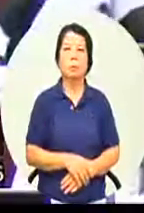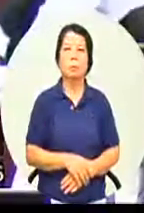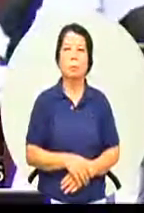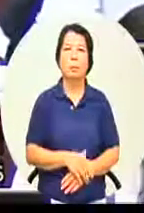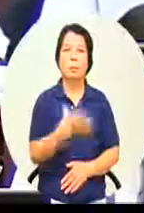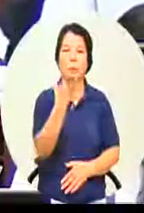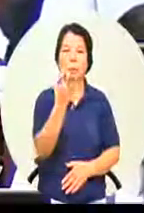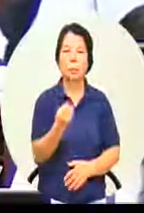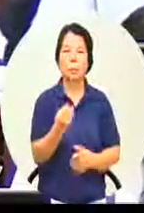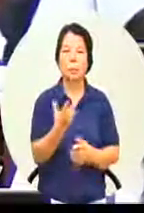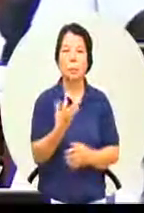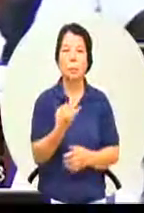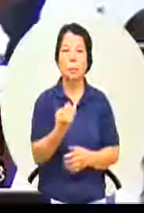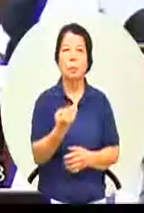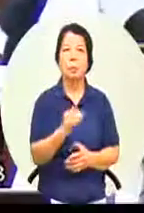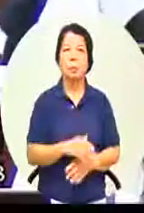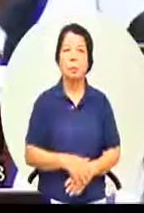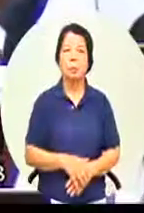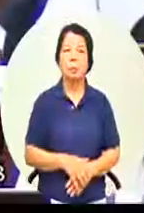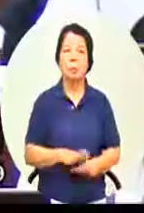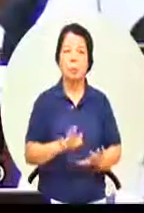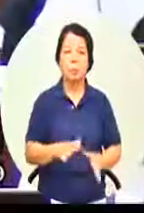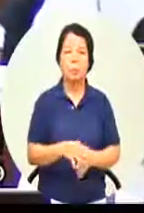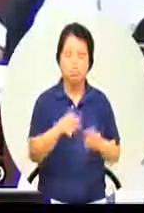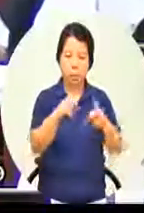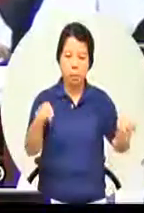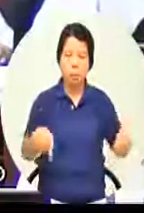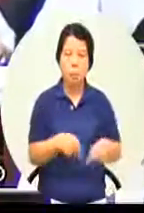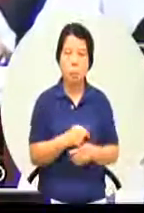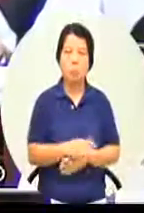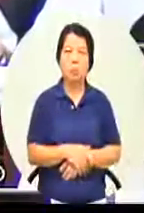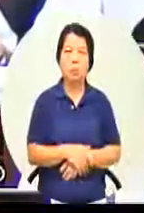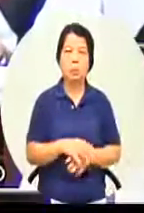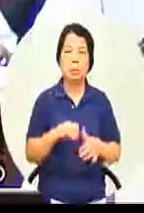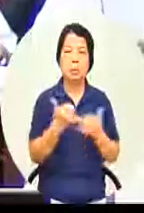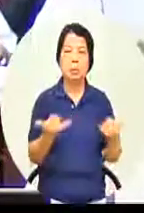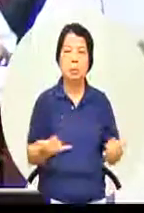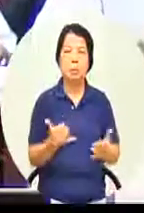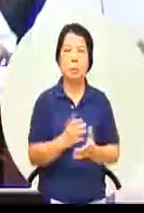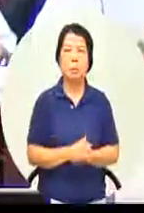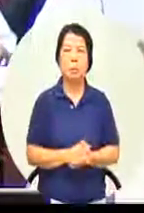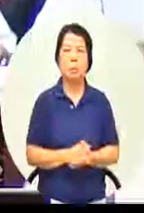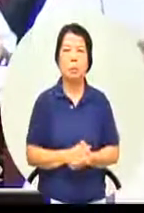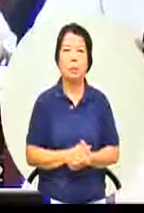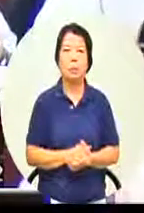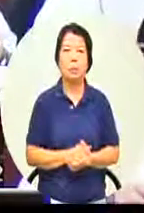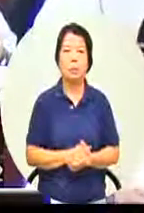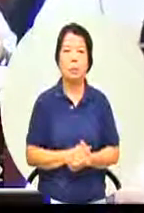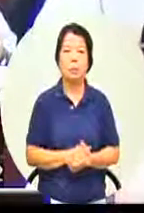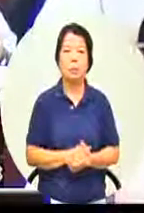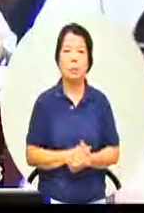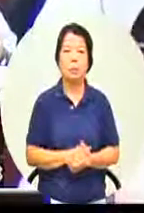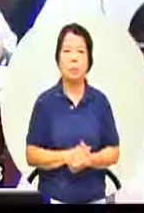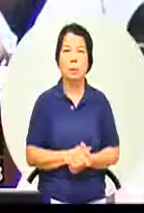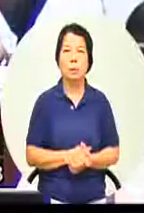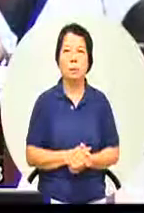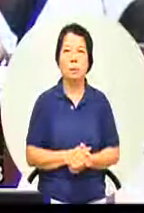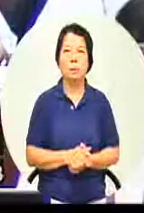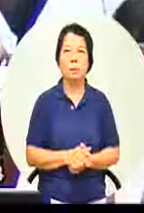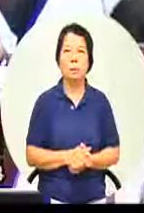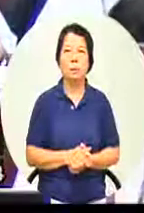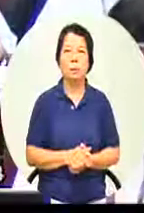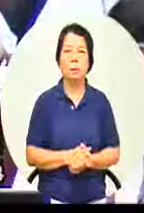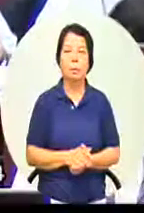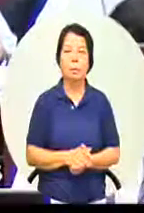呢？ 按照我手上的资料，大概差不多是，我看一下，总数